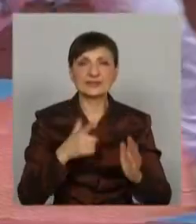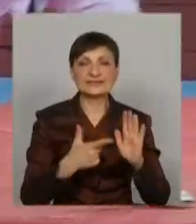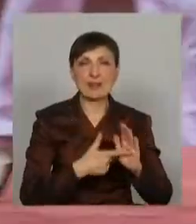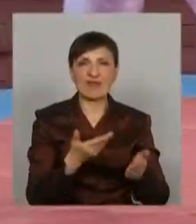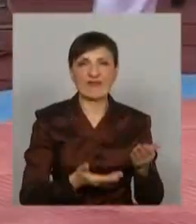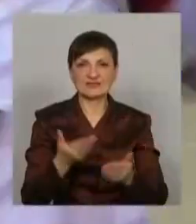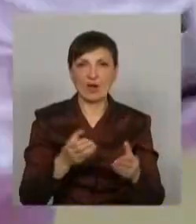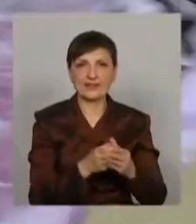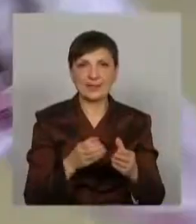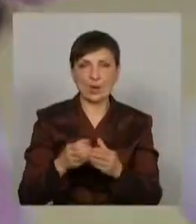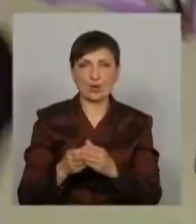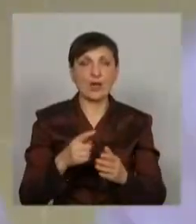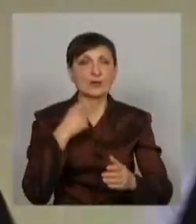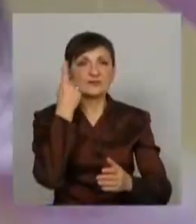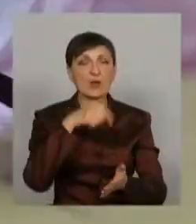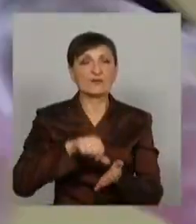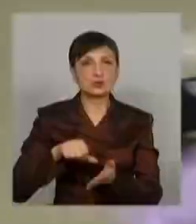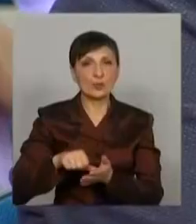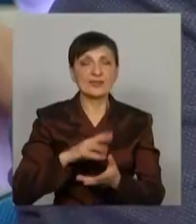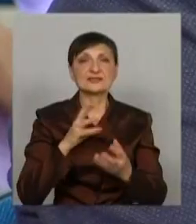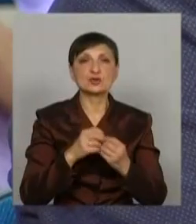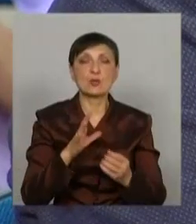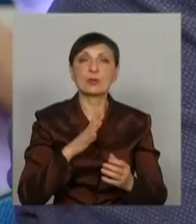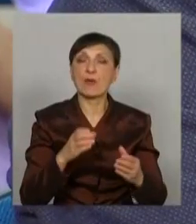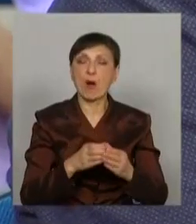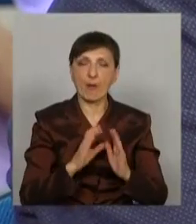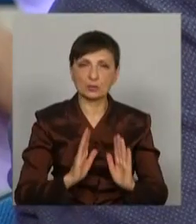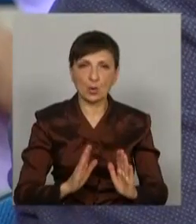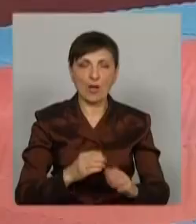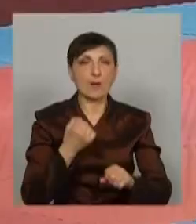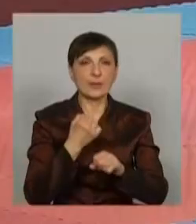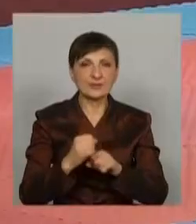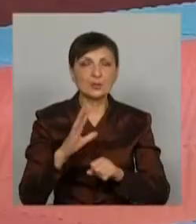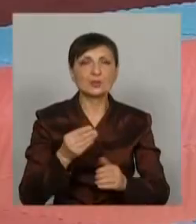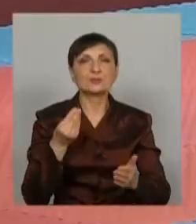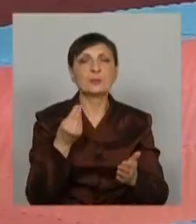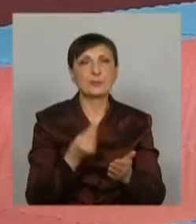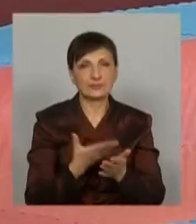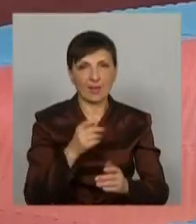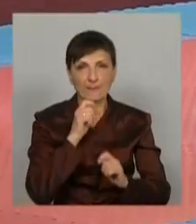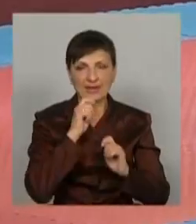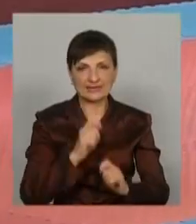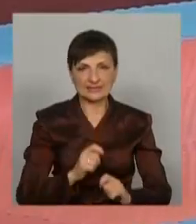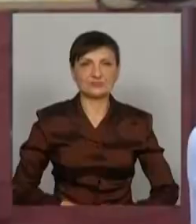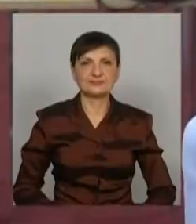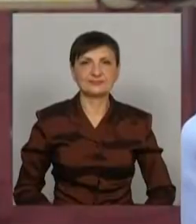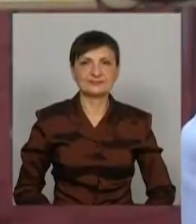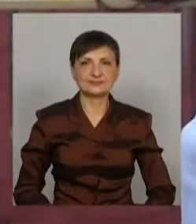несмотря на индивидуальное выступление зачет шел командной победители ждали ценные призы и подарки